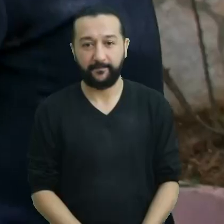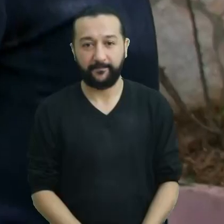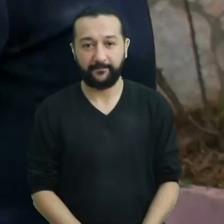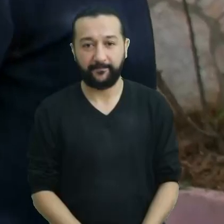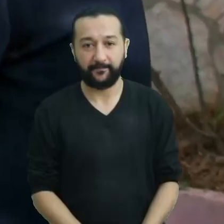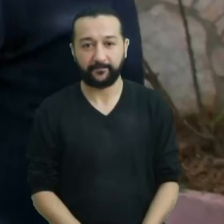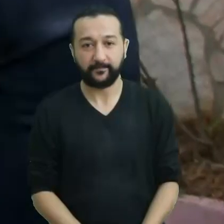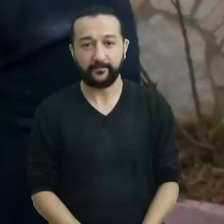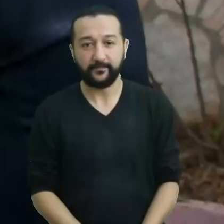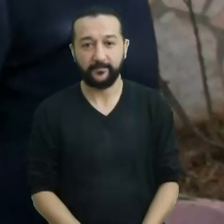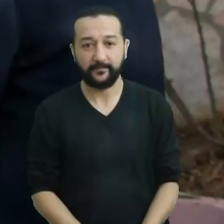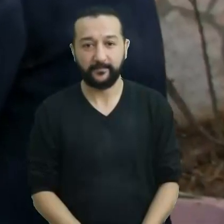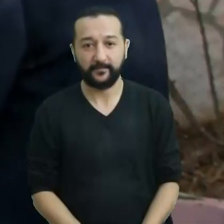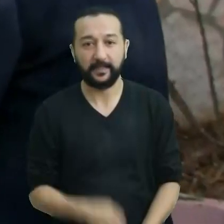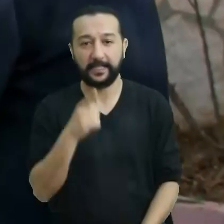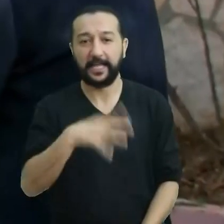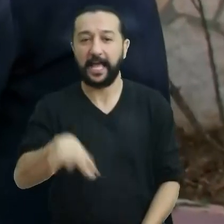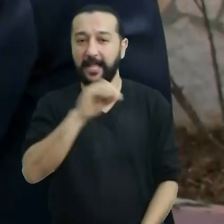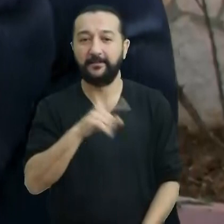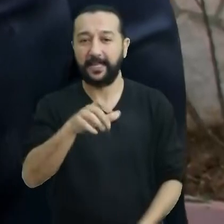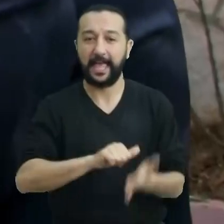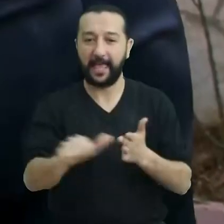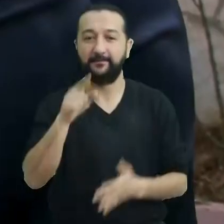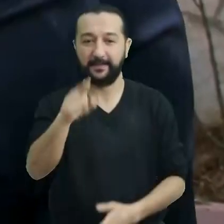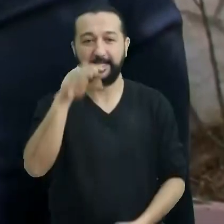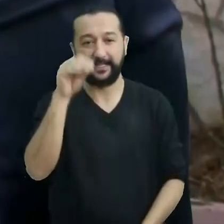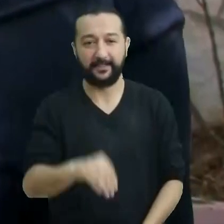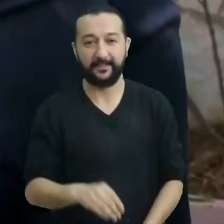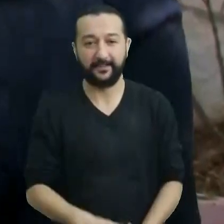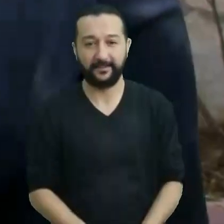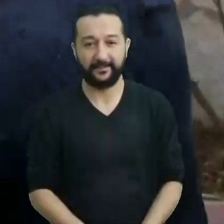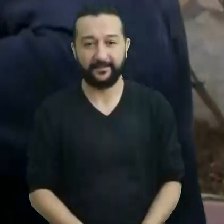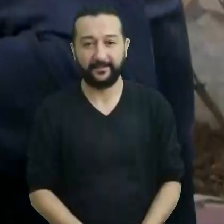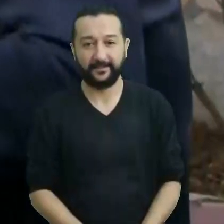çıkartıyor. Al Şükrü. Al hepsini al.